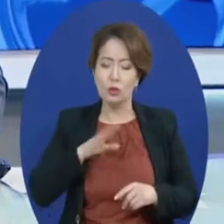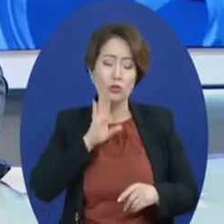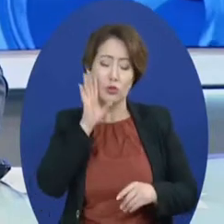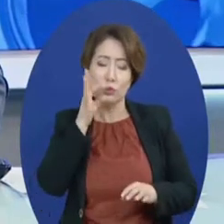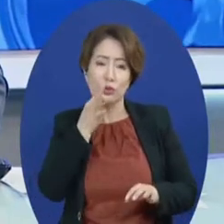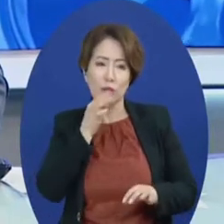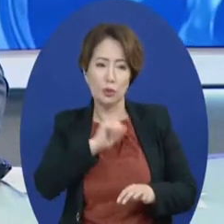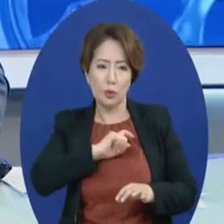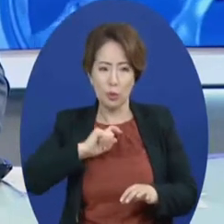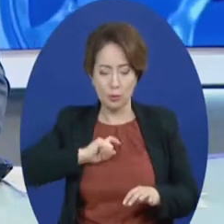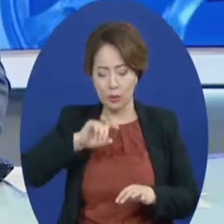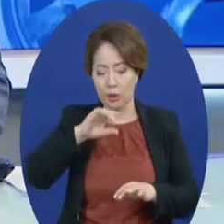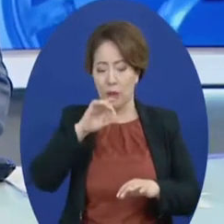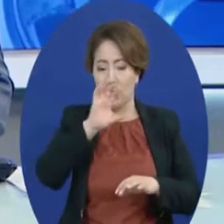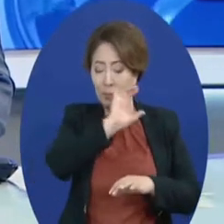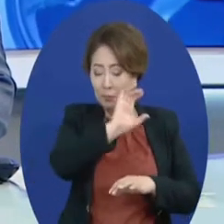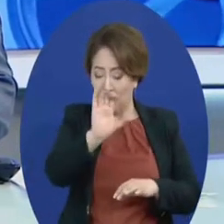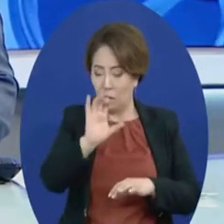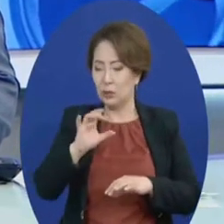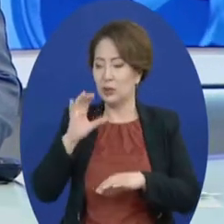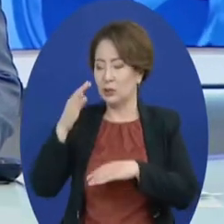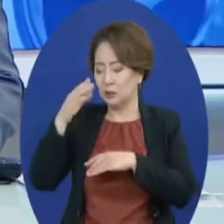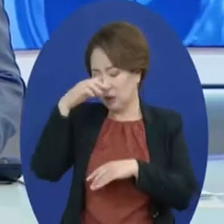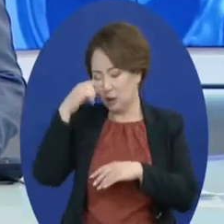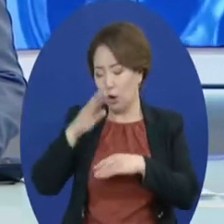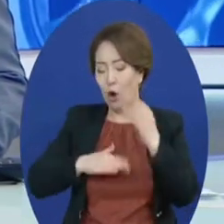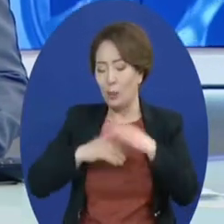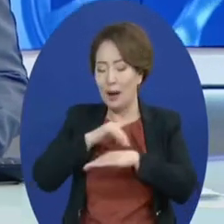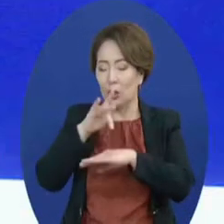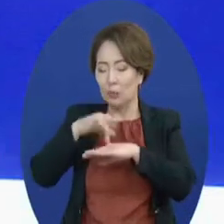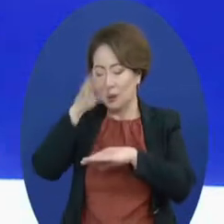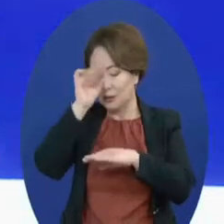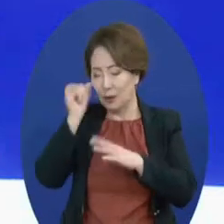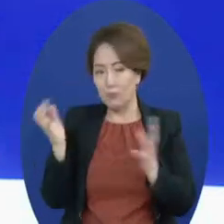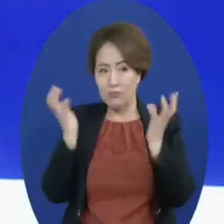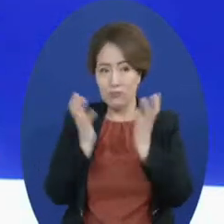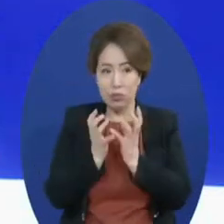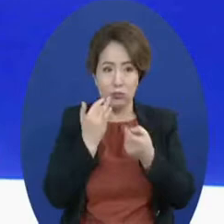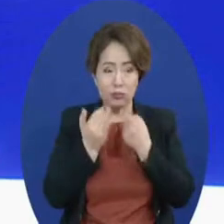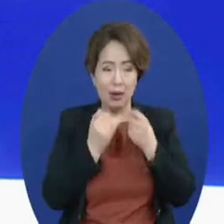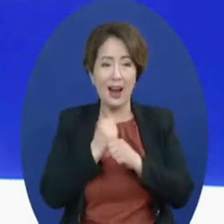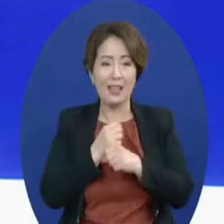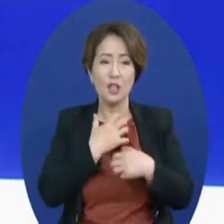эрт уулзаж, ажлын хэсэг байгуулан ажилдаа шуурх авлаа.